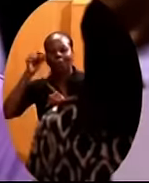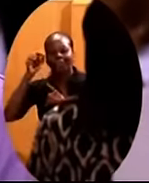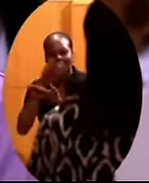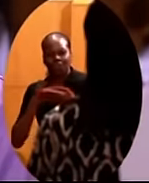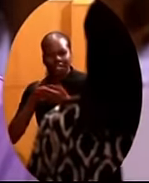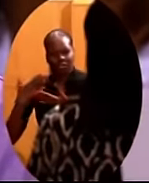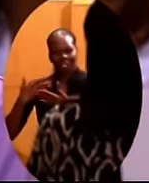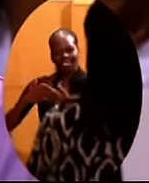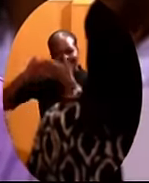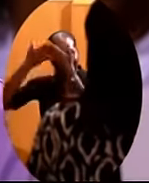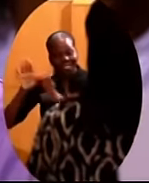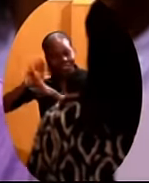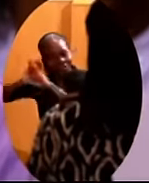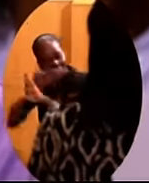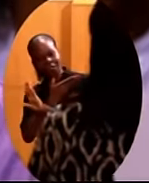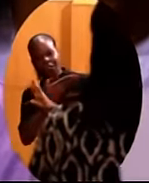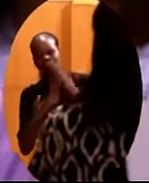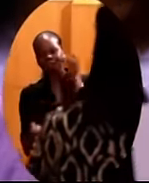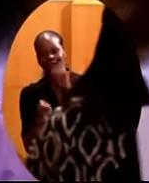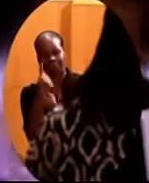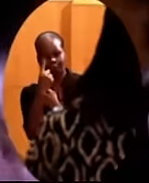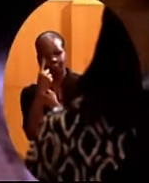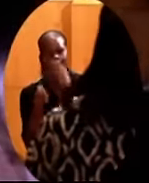nouvelle page de l'histoire de l'Que soit éc